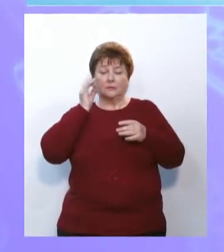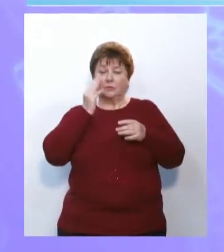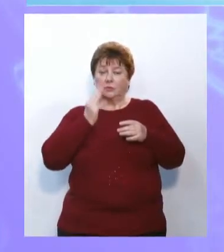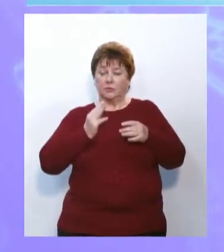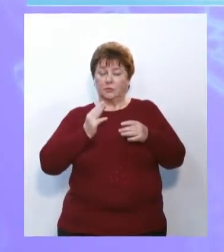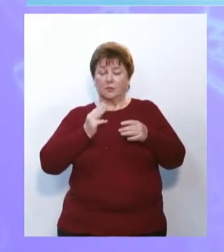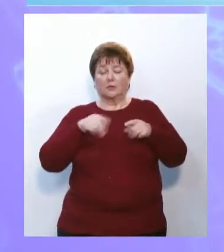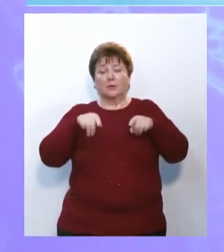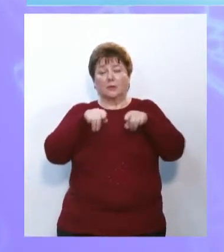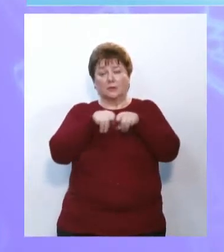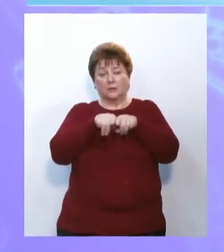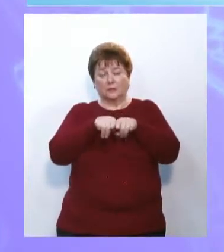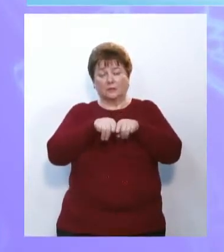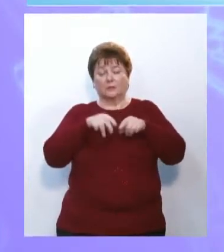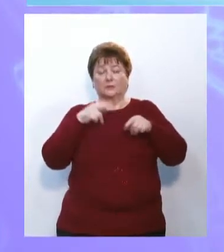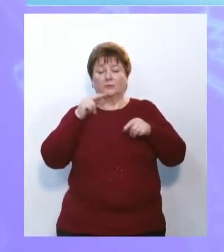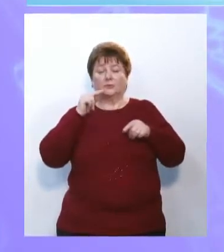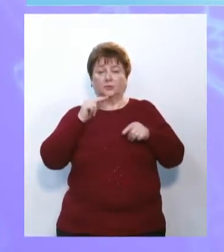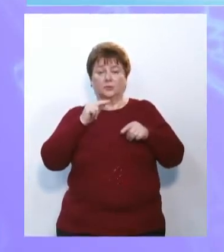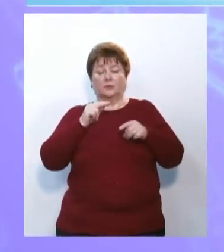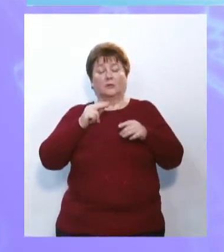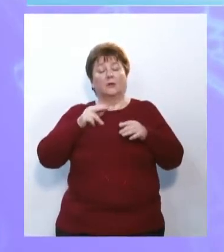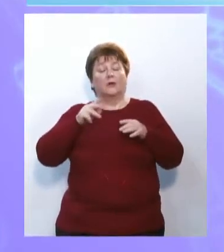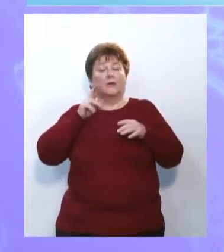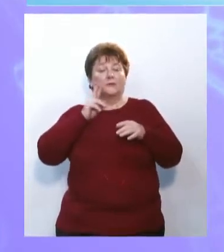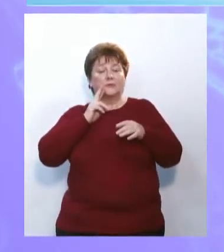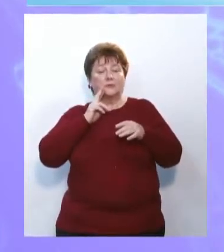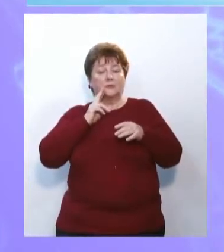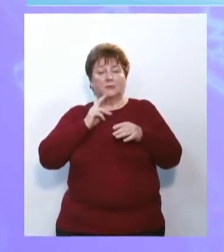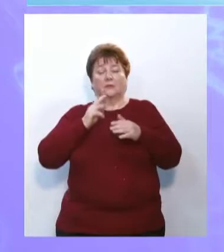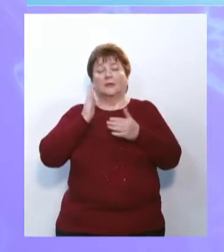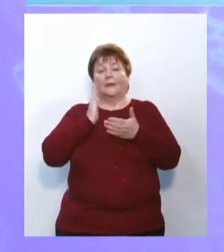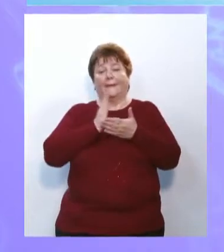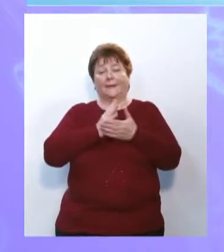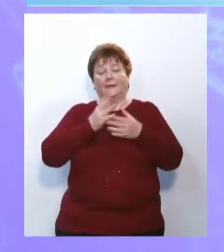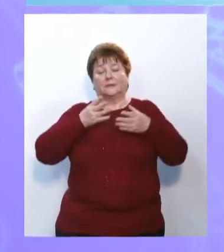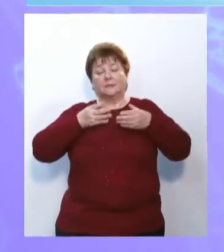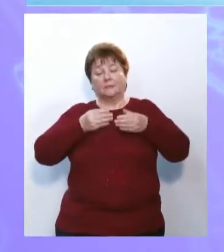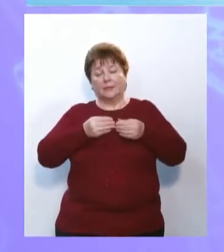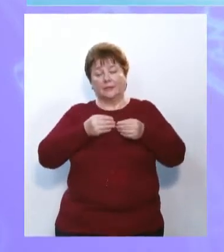так же как и звук Ч, всегда мягкий.